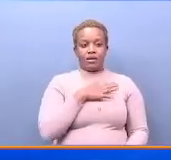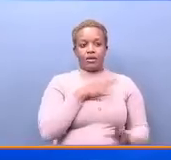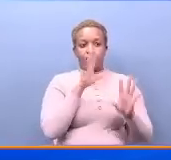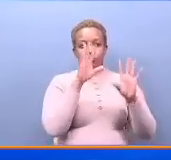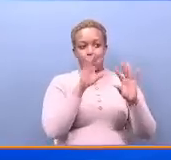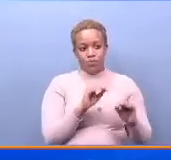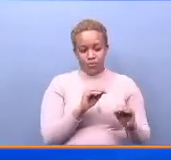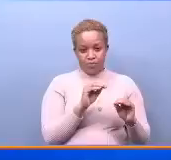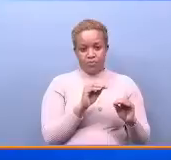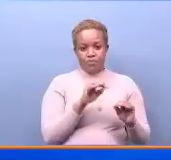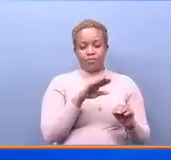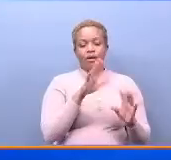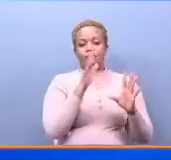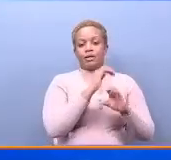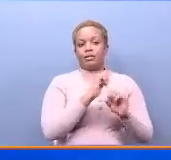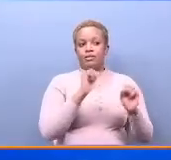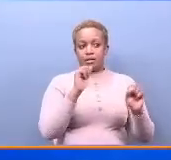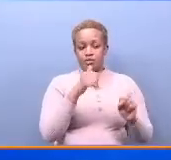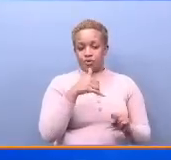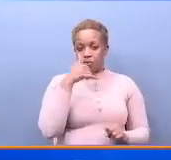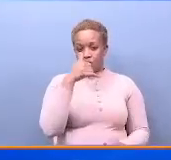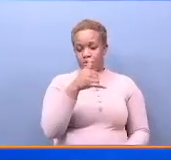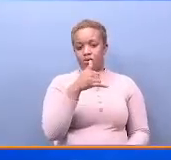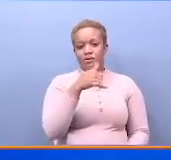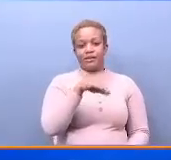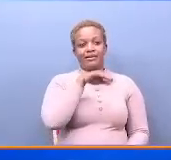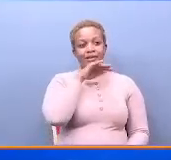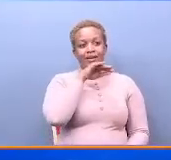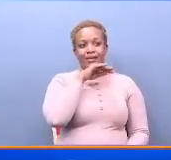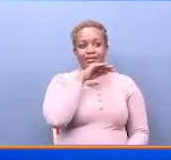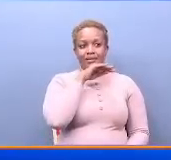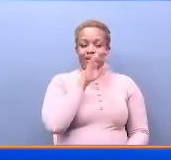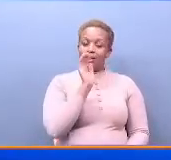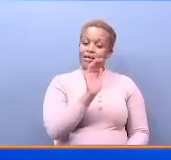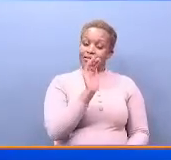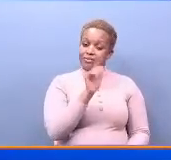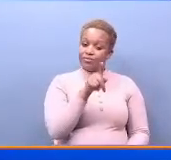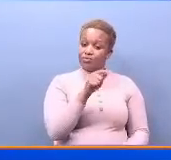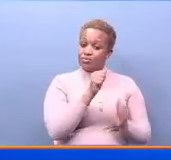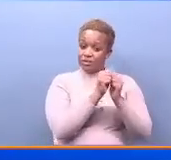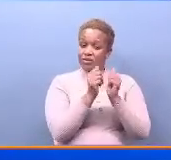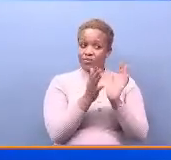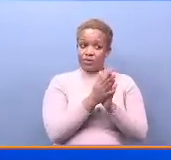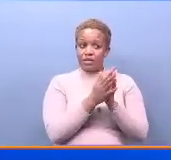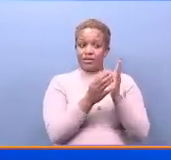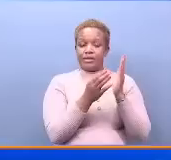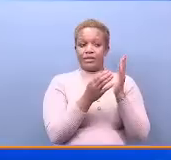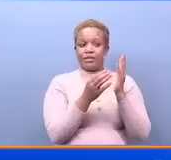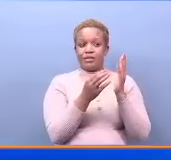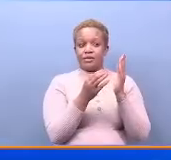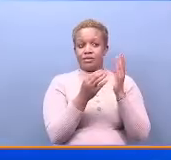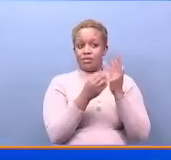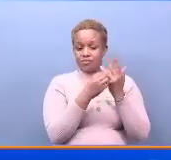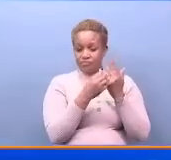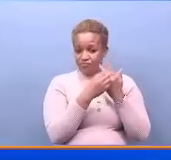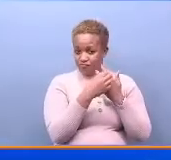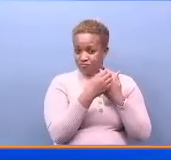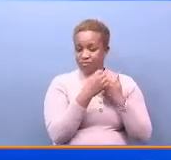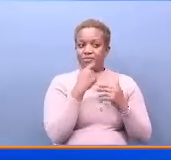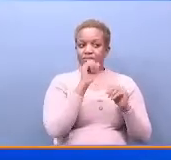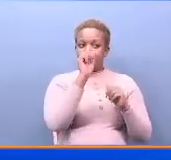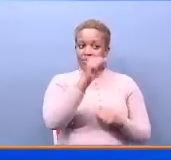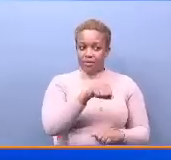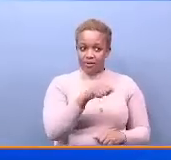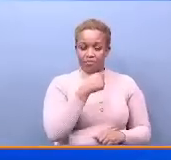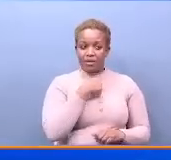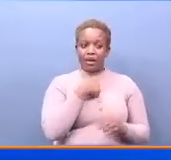Rais akapigia Raila. Akona songo hapo ayempatie simu, yes. Rais akaniambia ah, mimi leo niko Nairobi na nimekabila kutembea